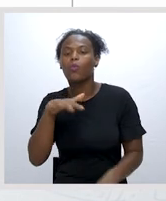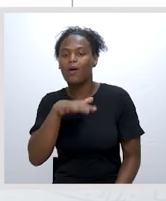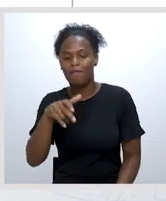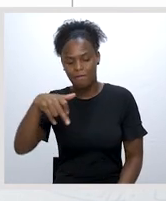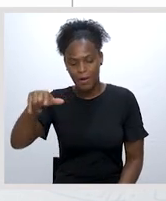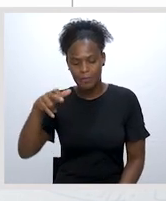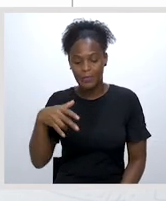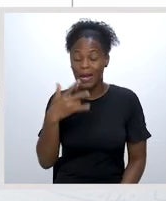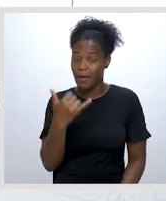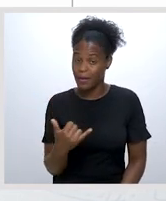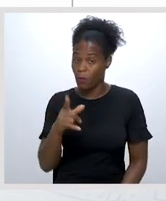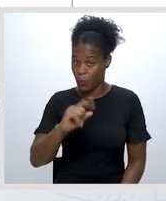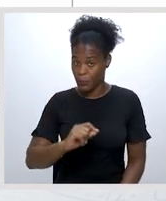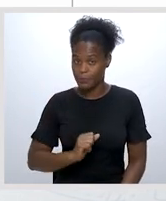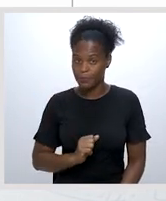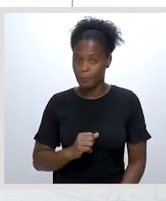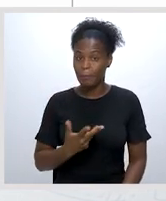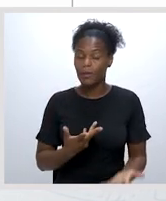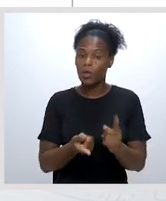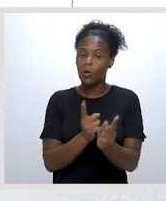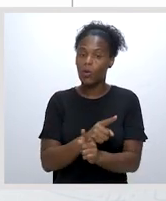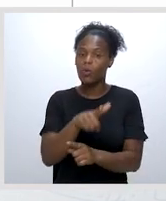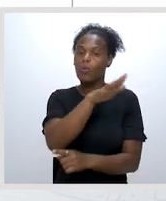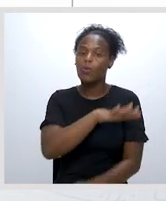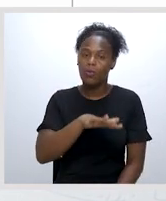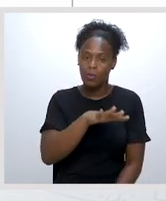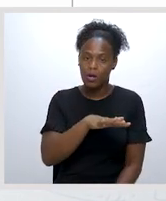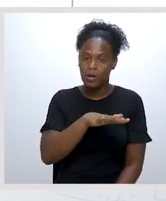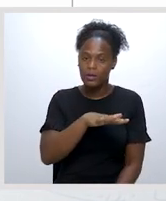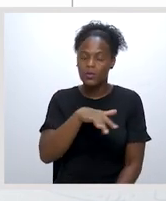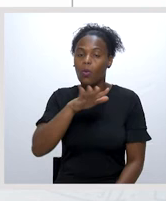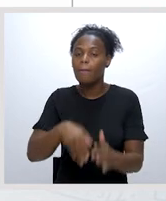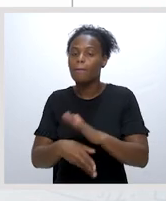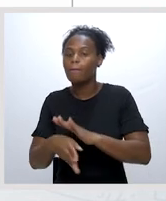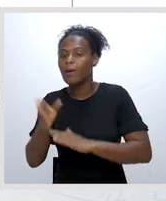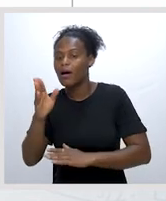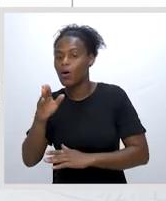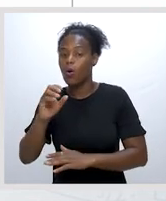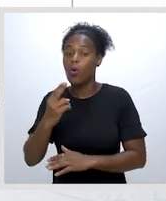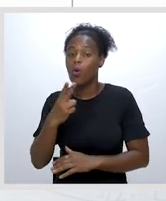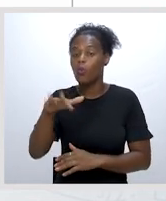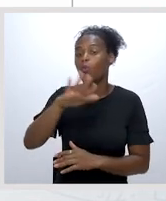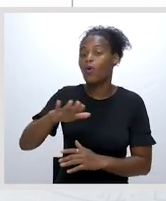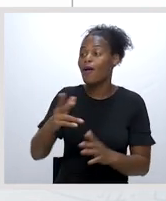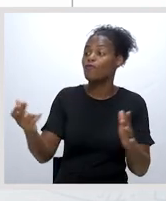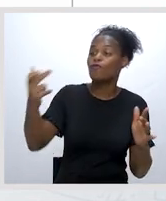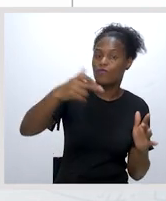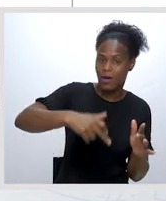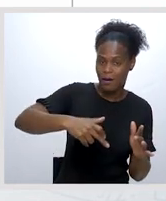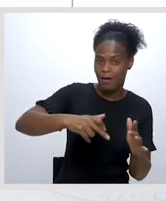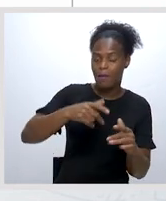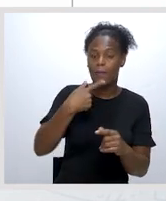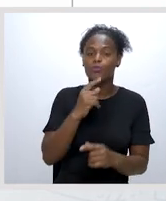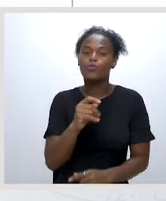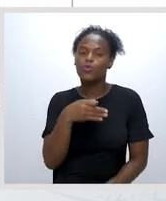pas? Maintenant, pour remplacer le lieu d'où l'on part ou le lieu d'où l'on vient, on va